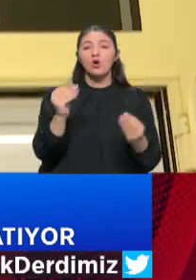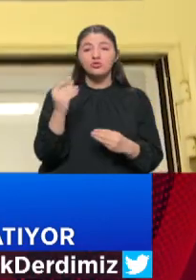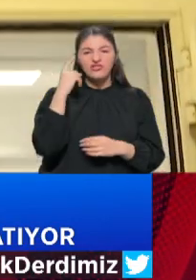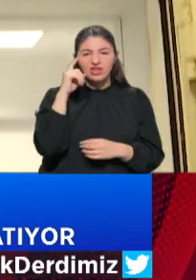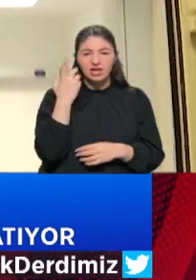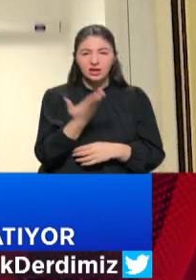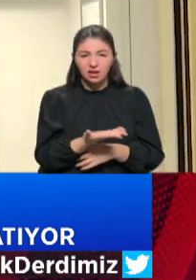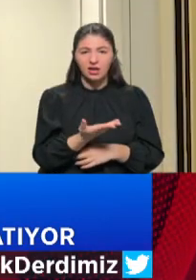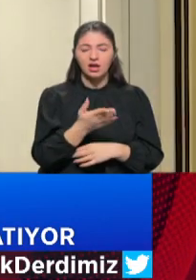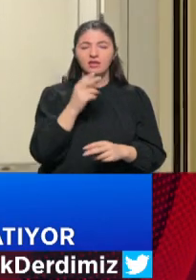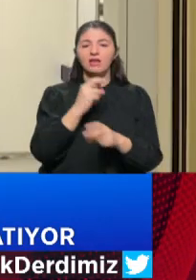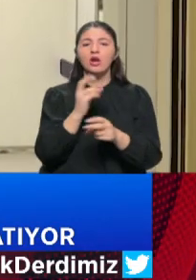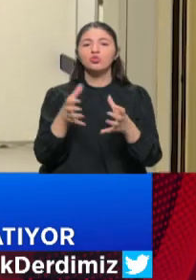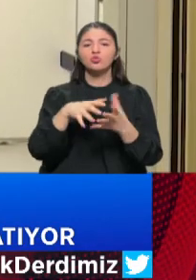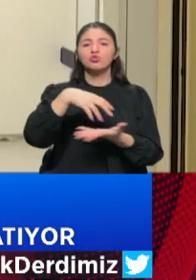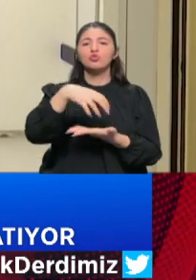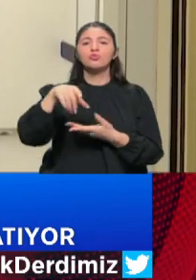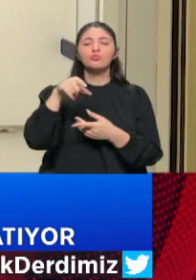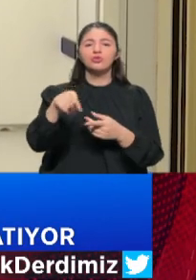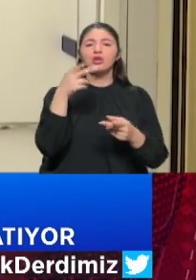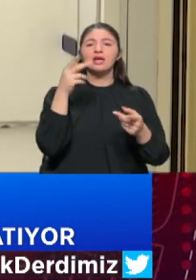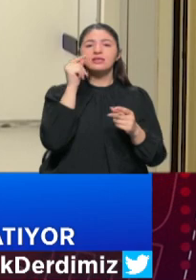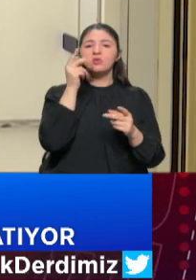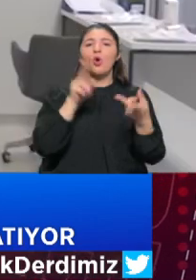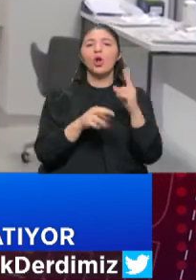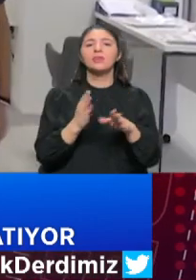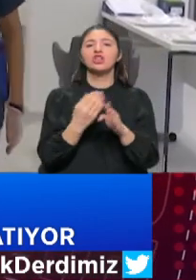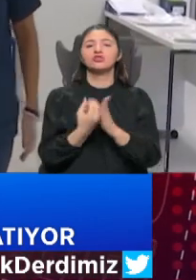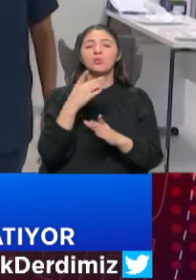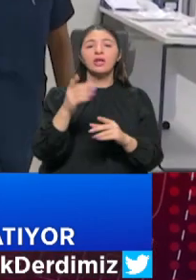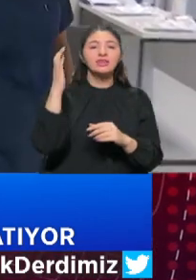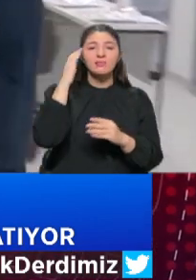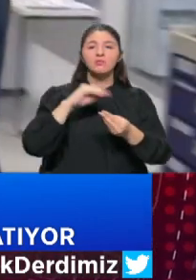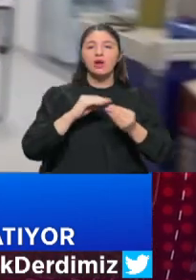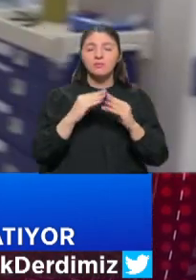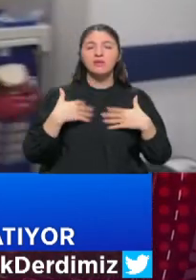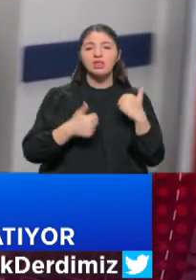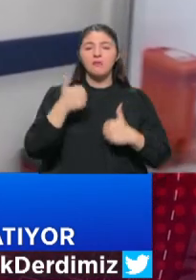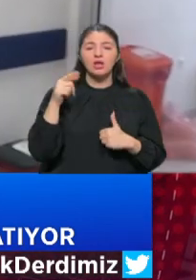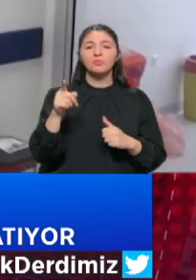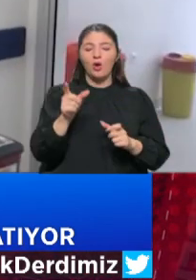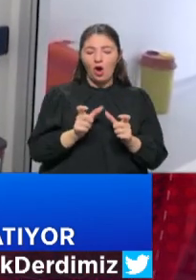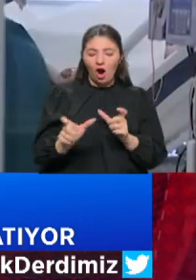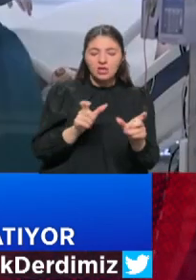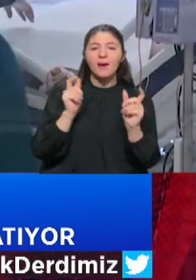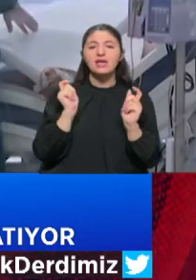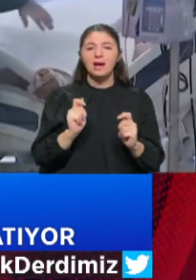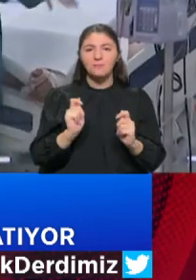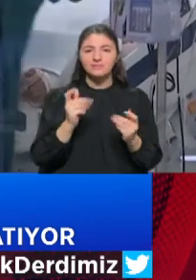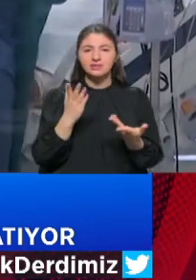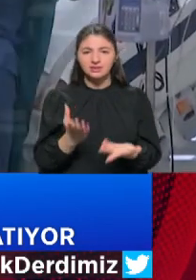yaklaşımı ve risk grubundaki insanların ölümüne yol açıyor Burada temel sıkıntı Sağlık Bakanlığı'nın bu önlemlerin